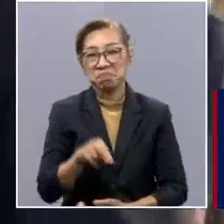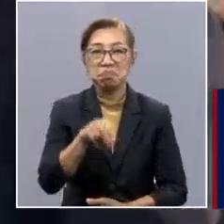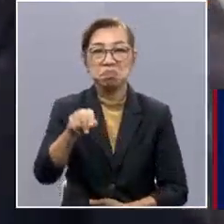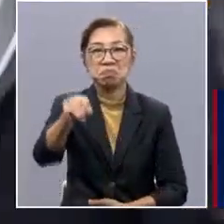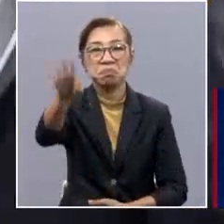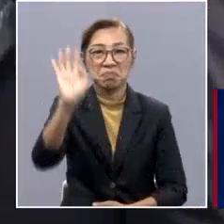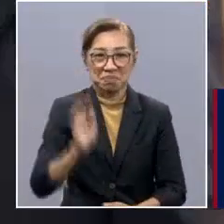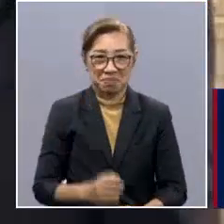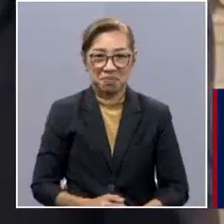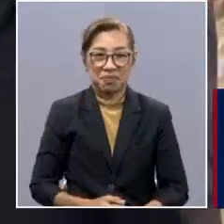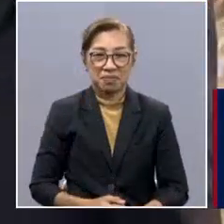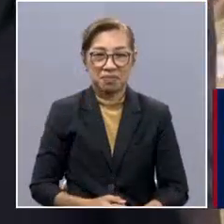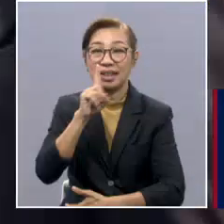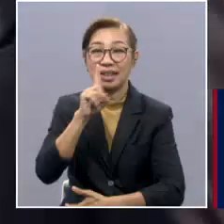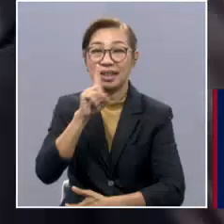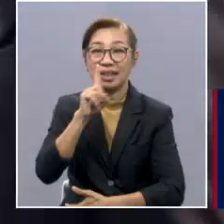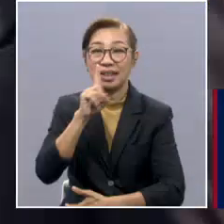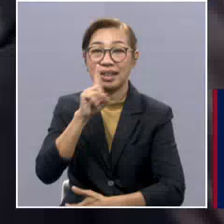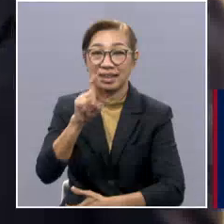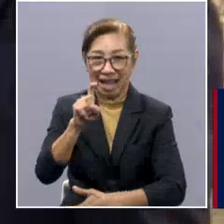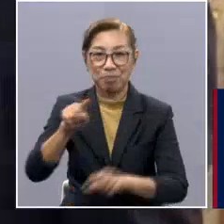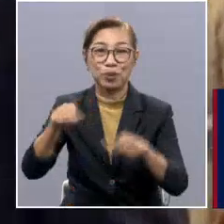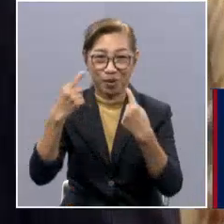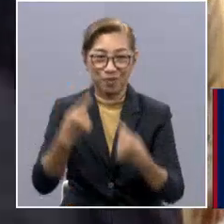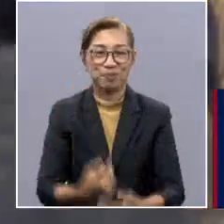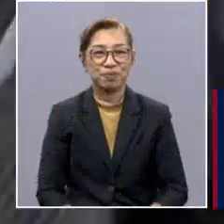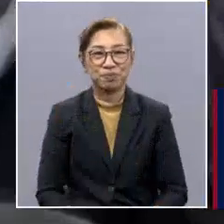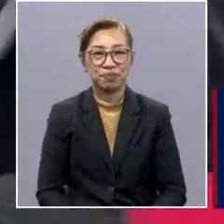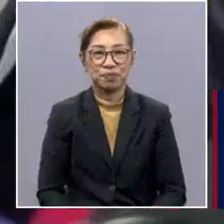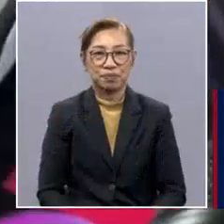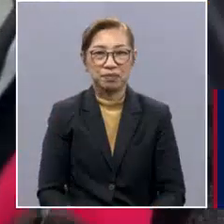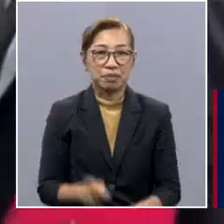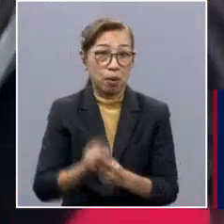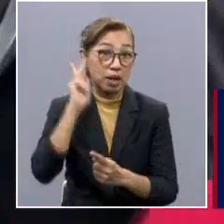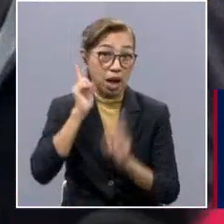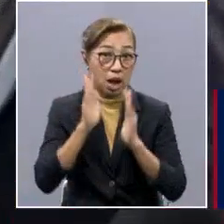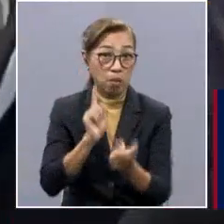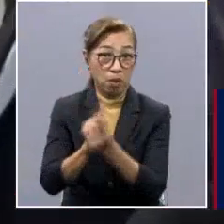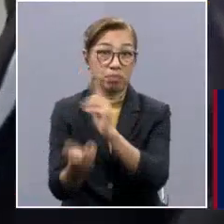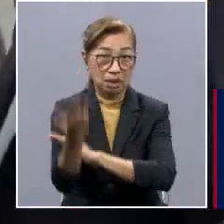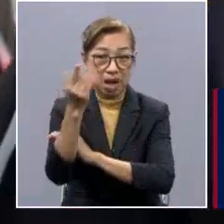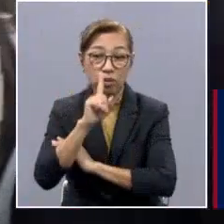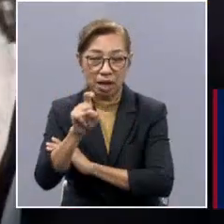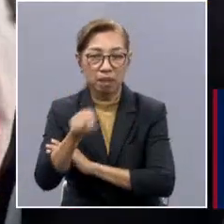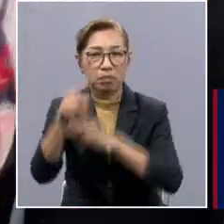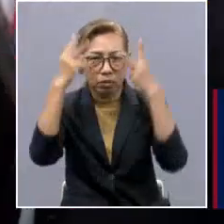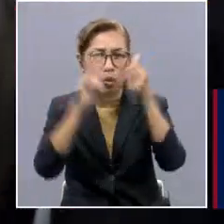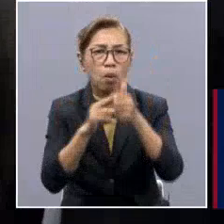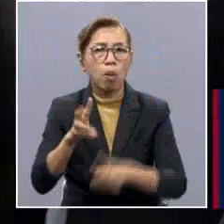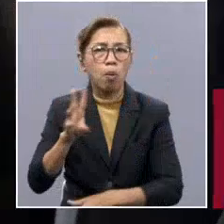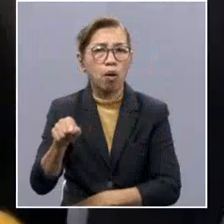ย นี่คือเมื่อเช้าเลยนะ ใช่เมื่อเช้าเนี้ยใช่ค่ะ ที่นักข่าวเจอนะครับเพราะว่าพลเอกประวิตรเอง